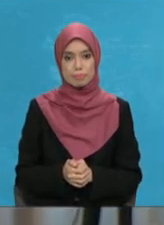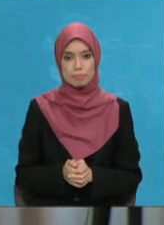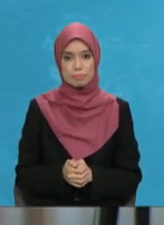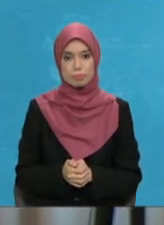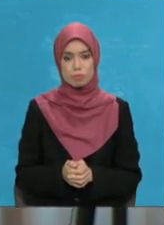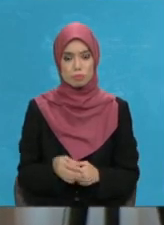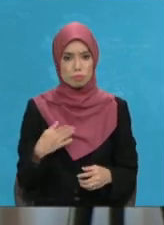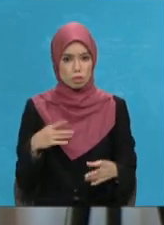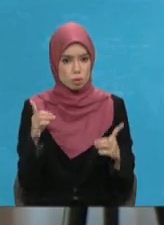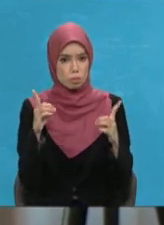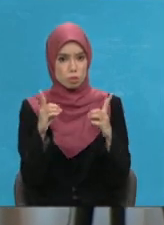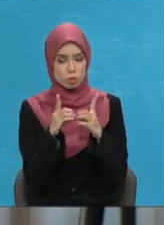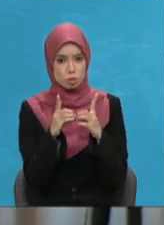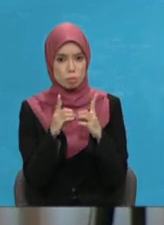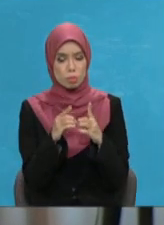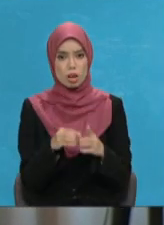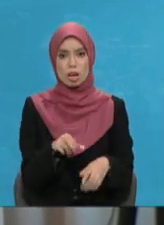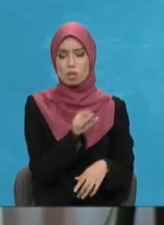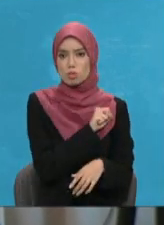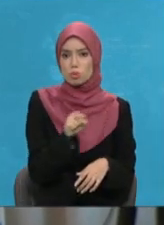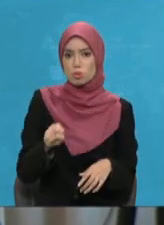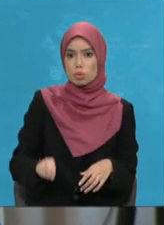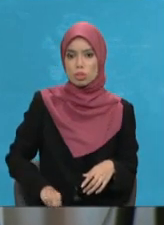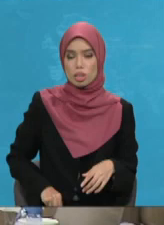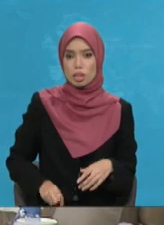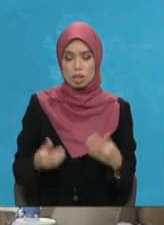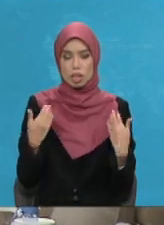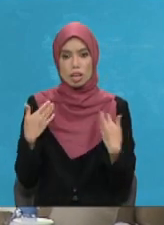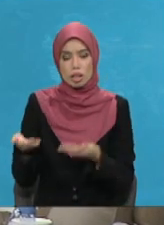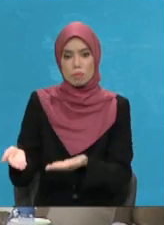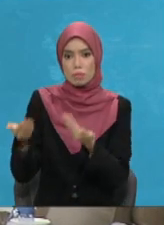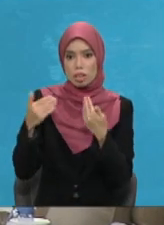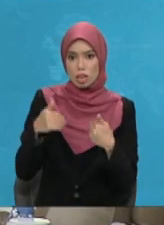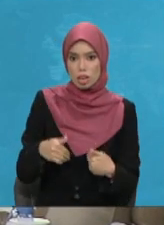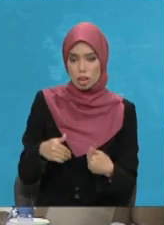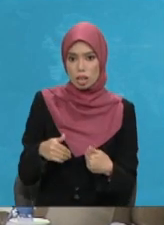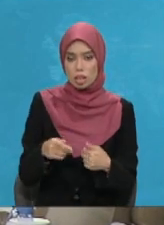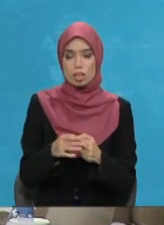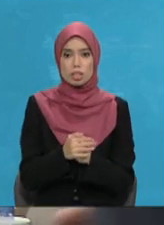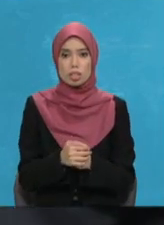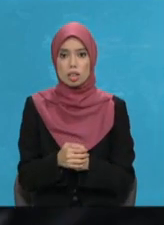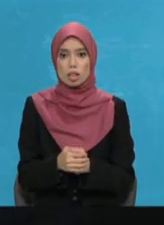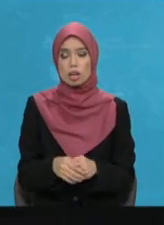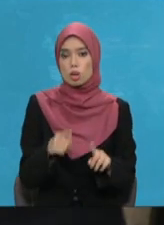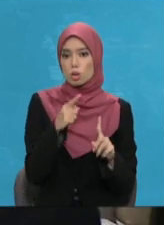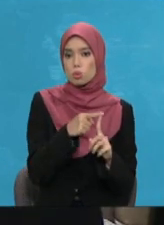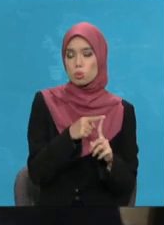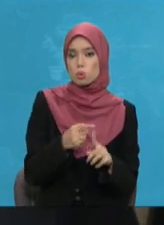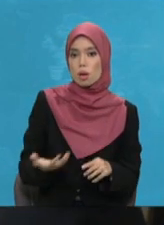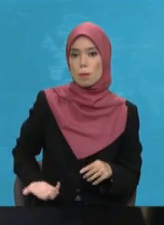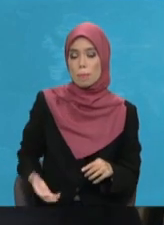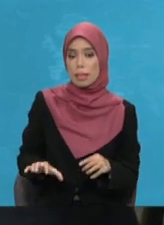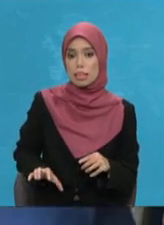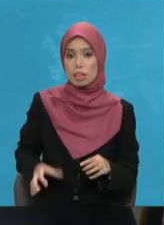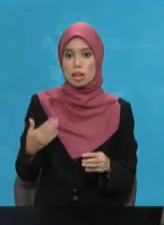semasa perjumpaan ini tuan yang terutama telah mengaduk-adukkan keberangkatan ke bawah dulu yang maha Mulia ke Republik Rakyat Bangladesh